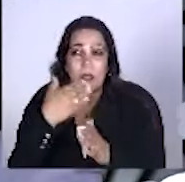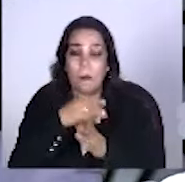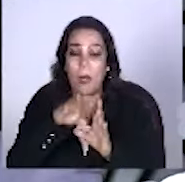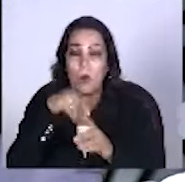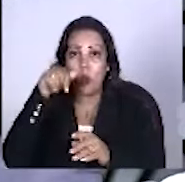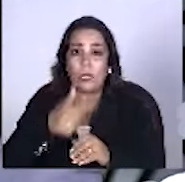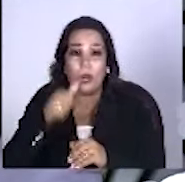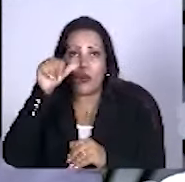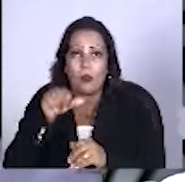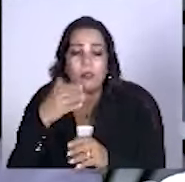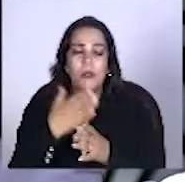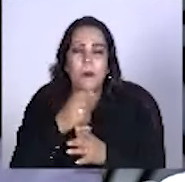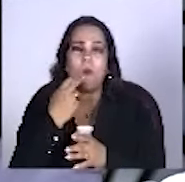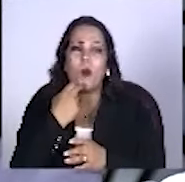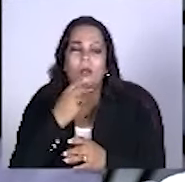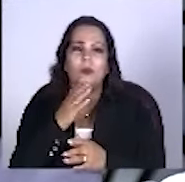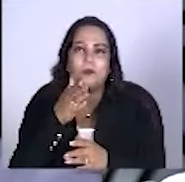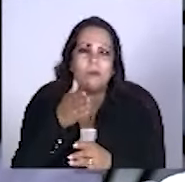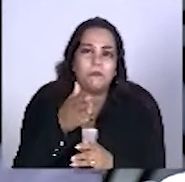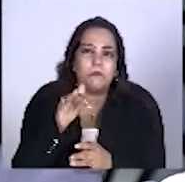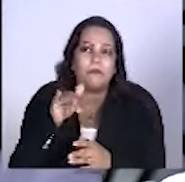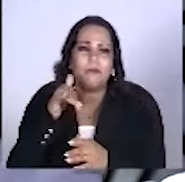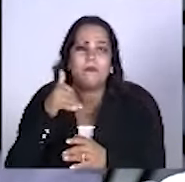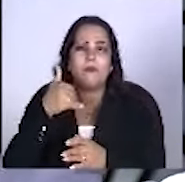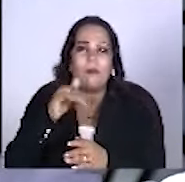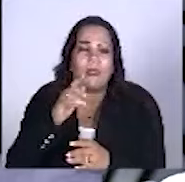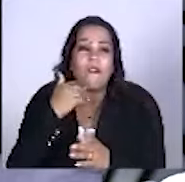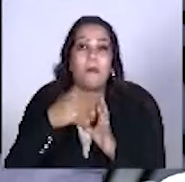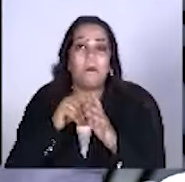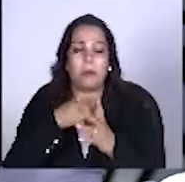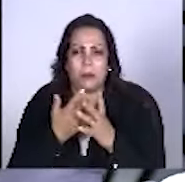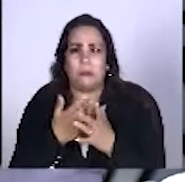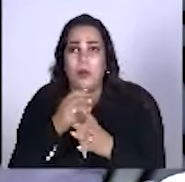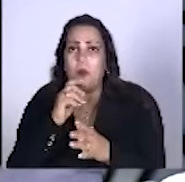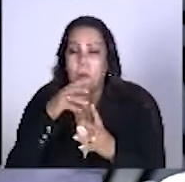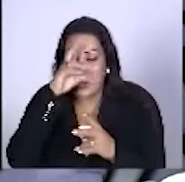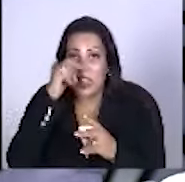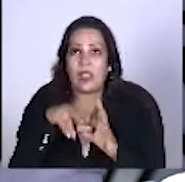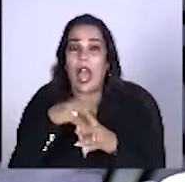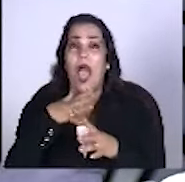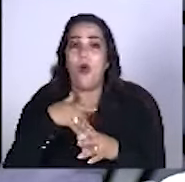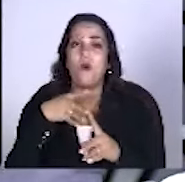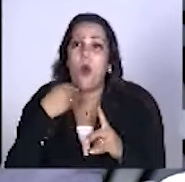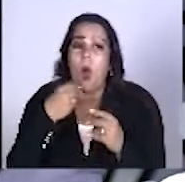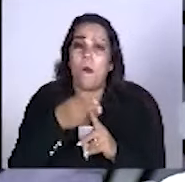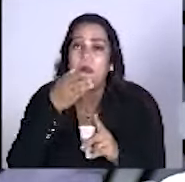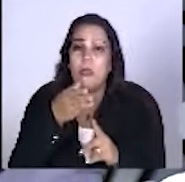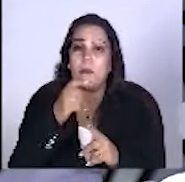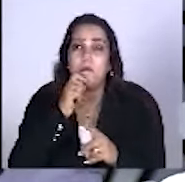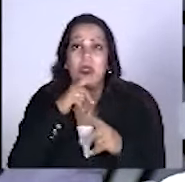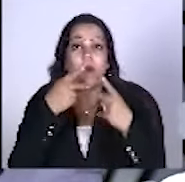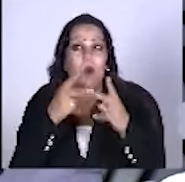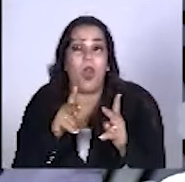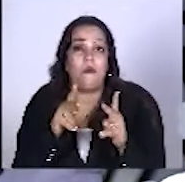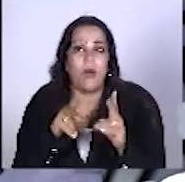كده هو بيروح ويجي. هو في تجاوزات بينهم، طب هي بتوافقني، طب هي بتجاريني، طب